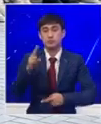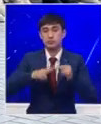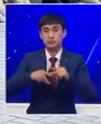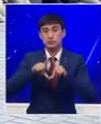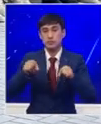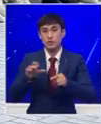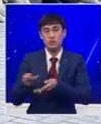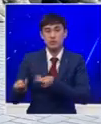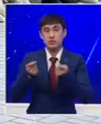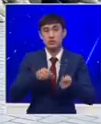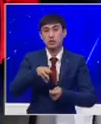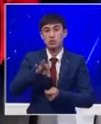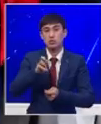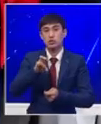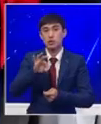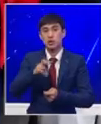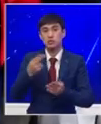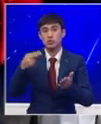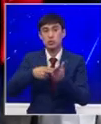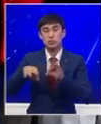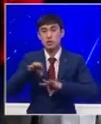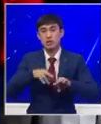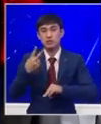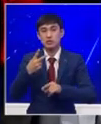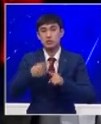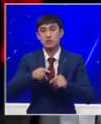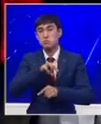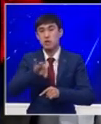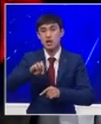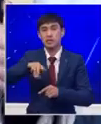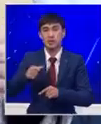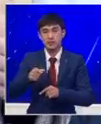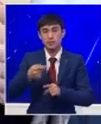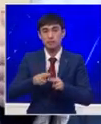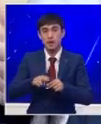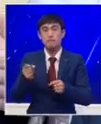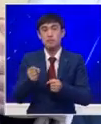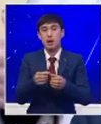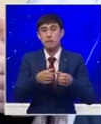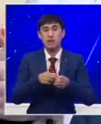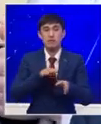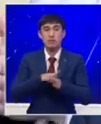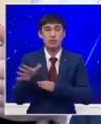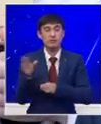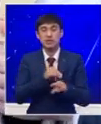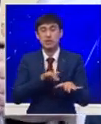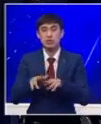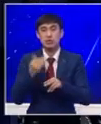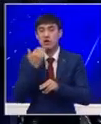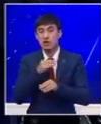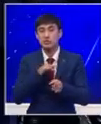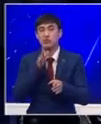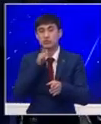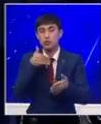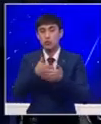школы было привлечено то нуршат стоимость проекта 2,5 млрд тенге подрядная компания выполнила все работы качественно и в